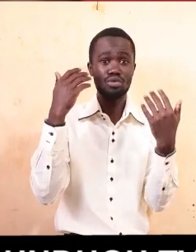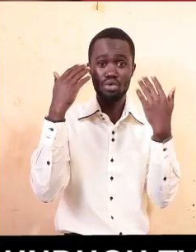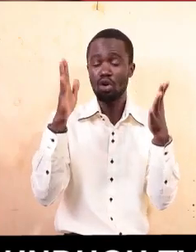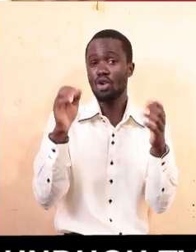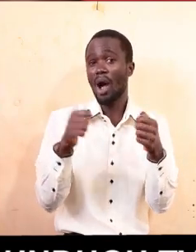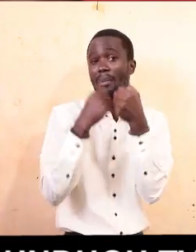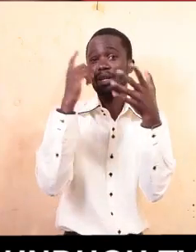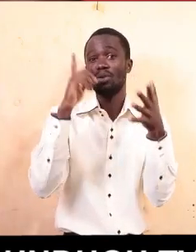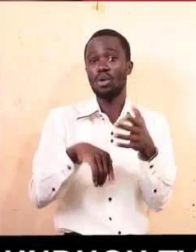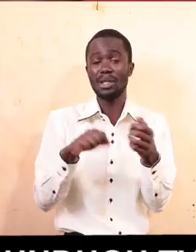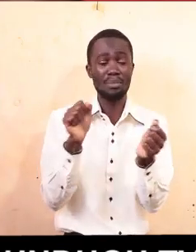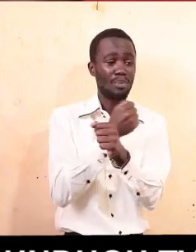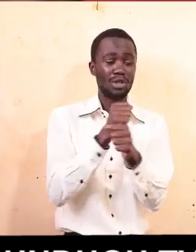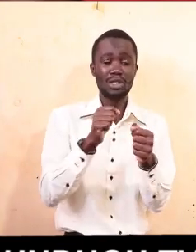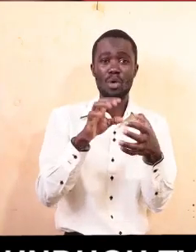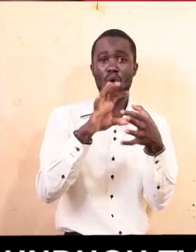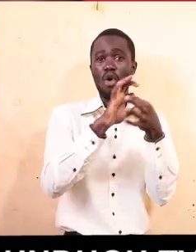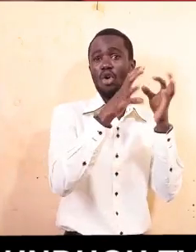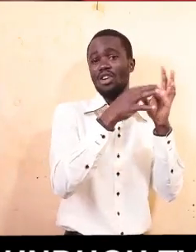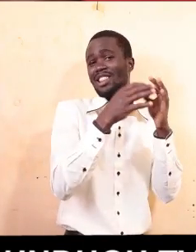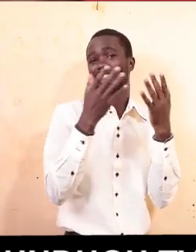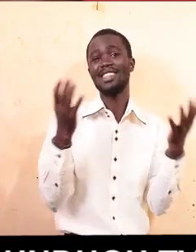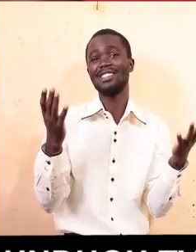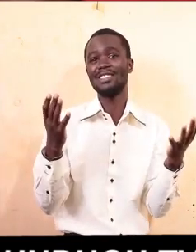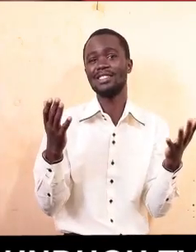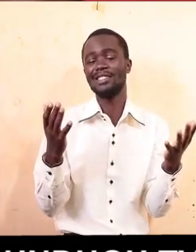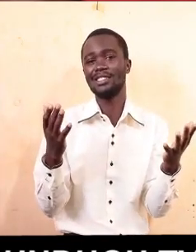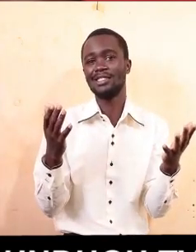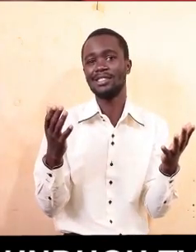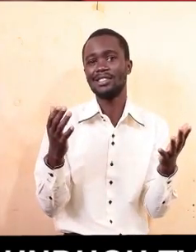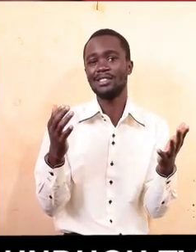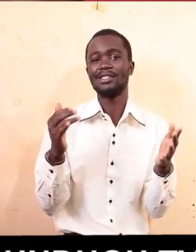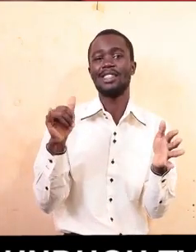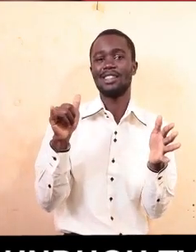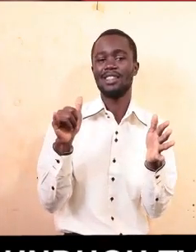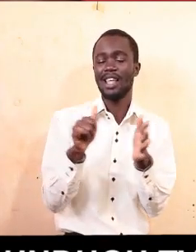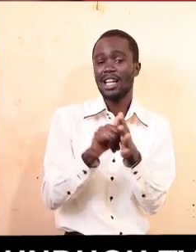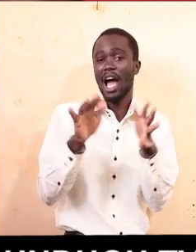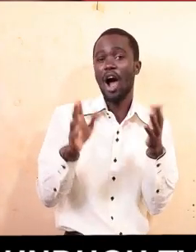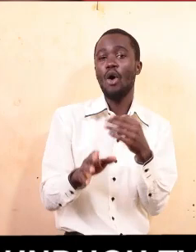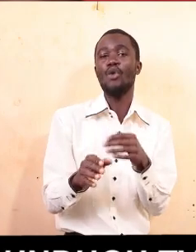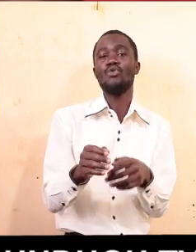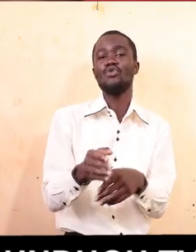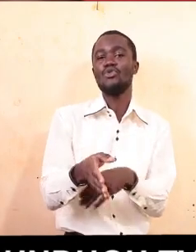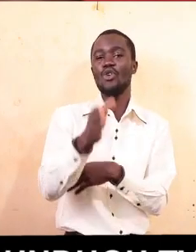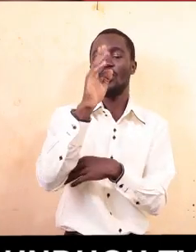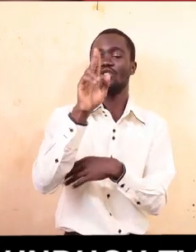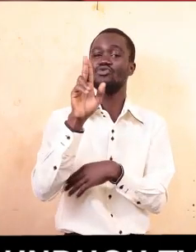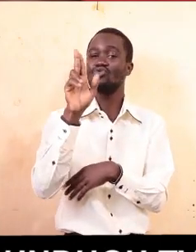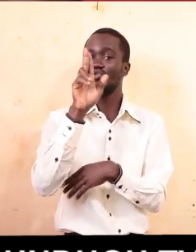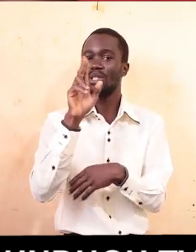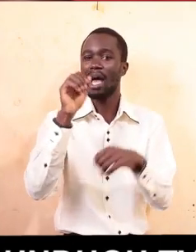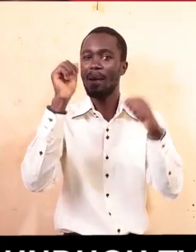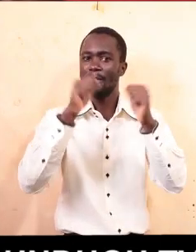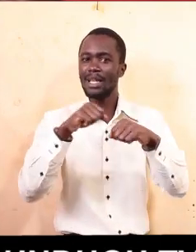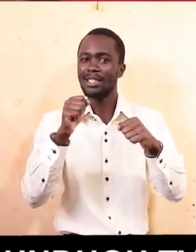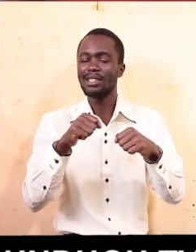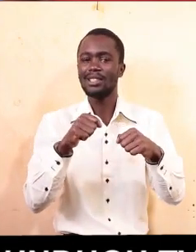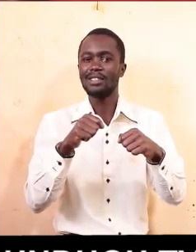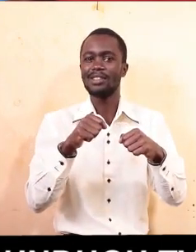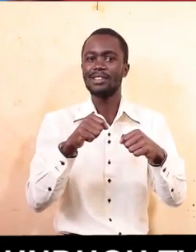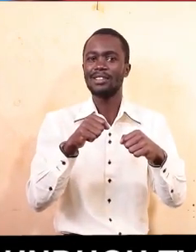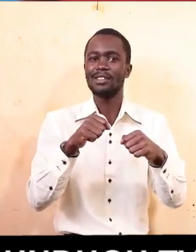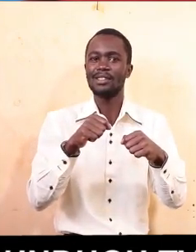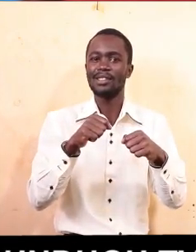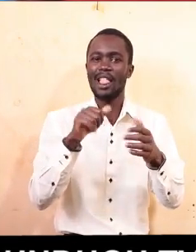hawezi kucoordinate mambo. Na Mungu alitumia huo uwezo kiasi ya kwamba hiyo hami